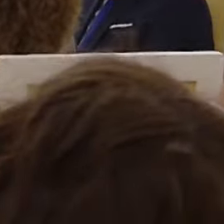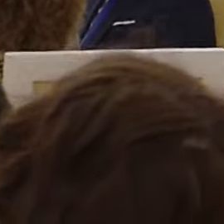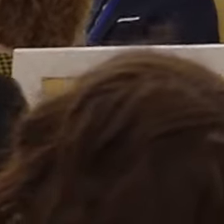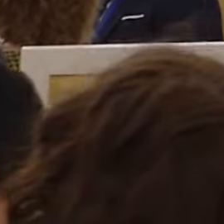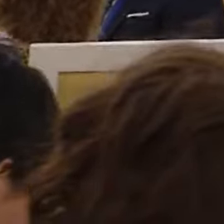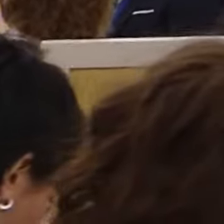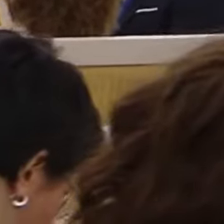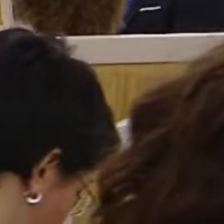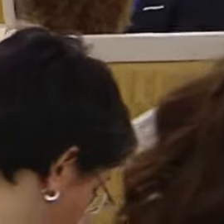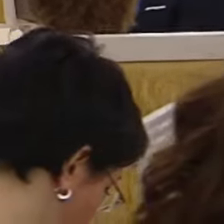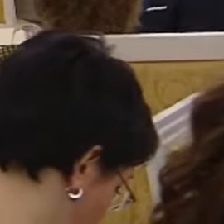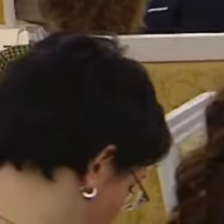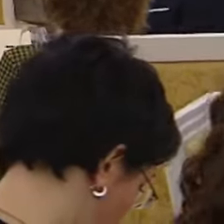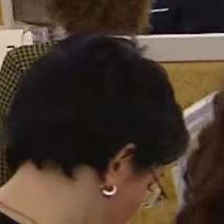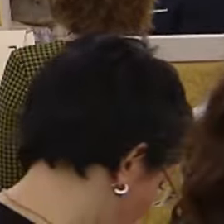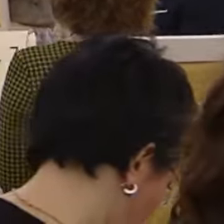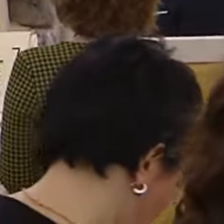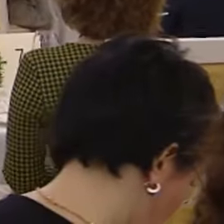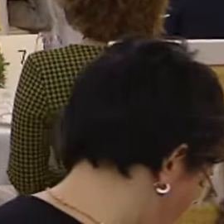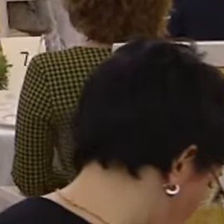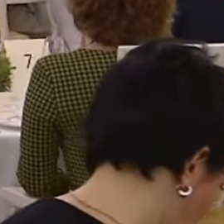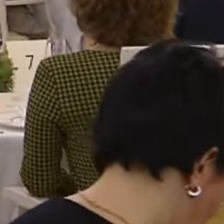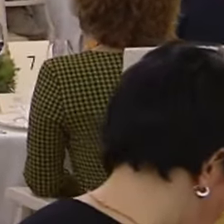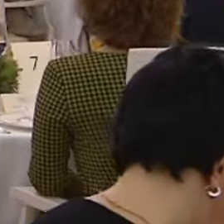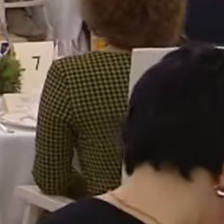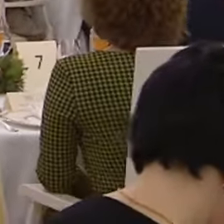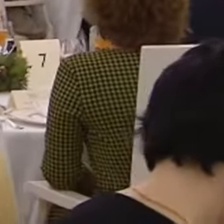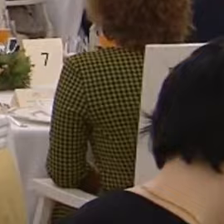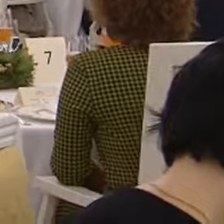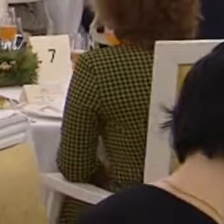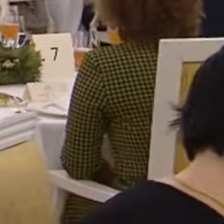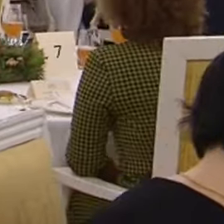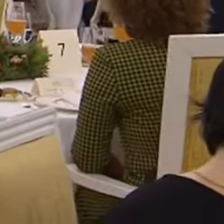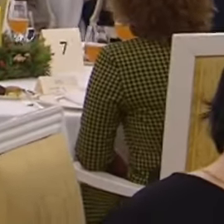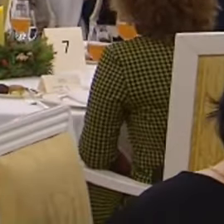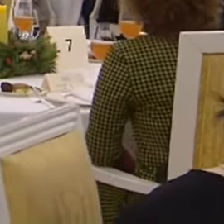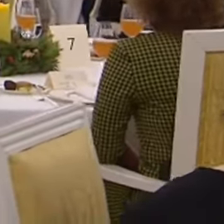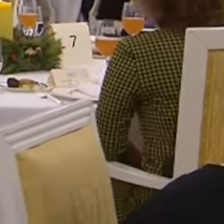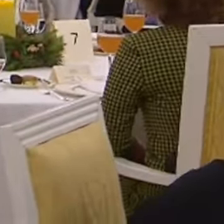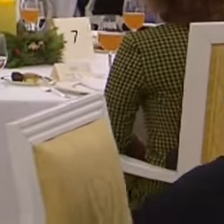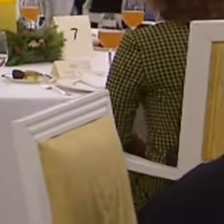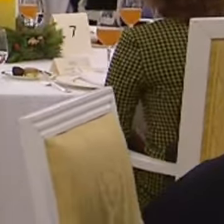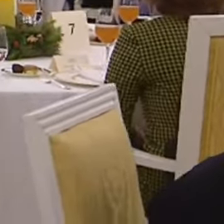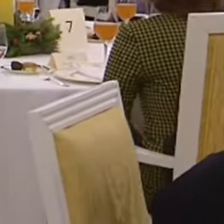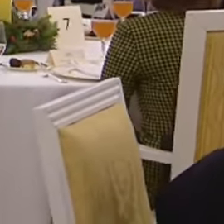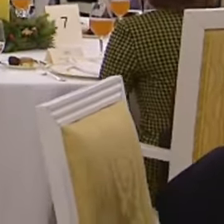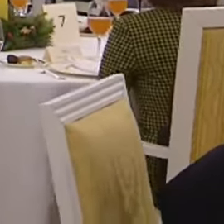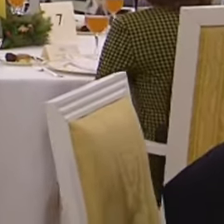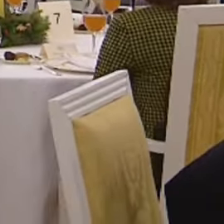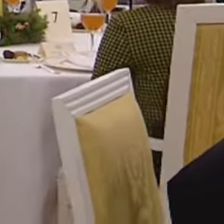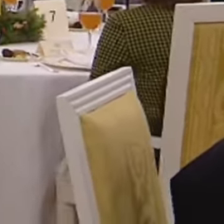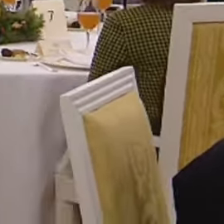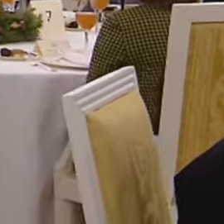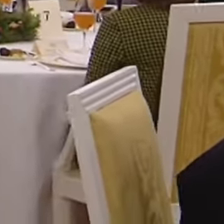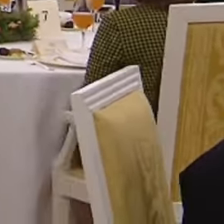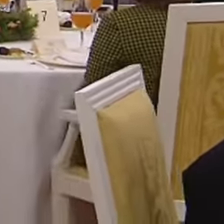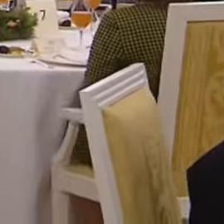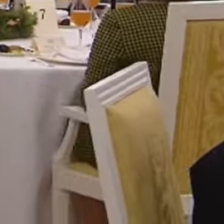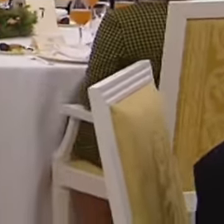seniausią Europoje šneka. Aidas žodžių vardų nuo